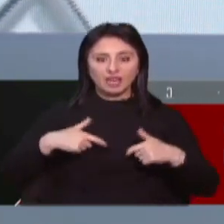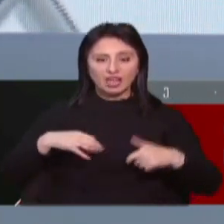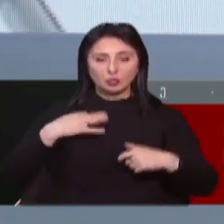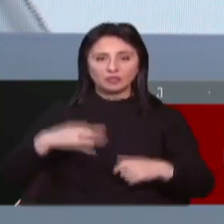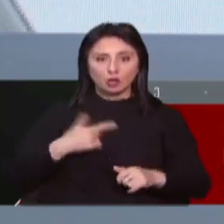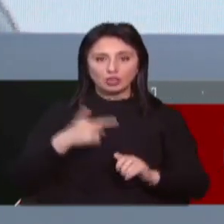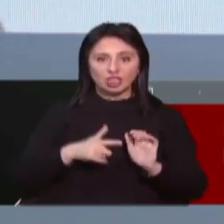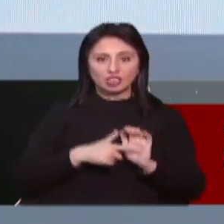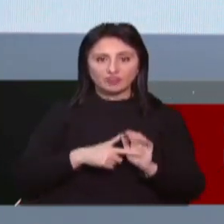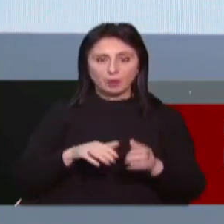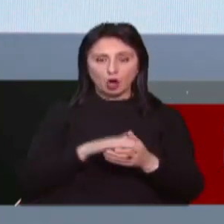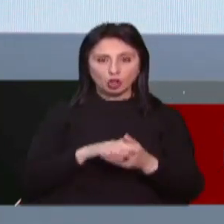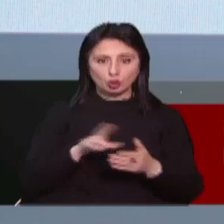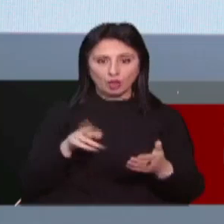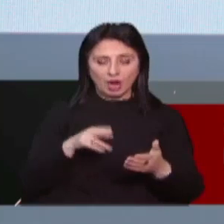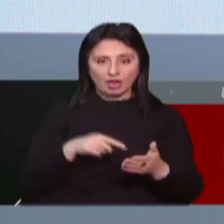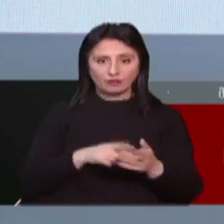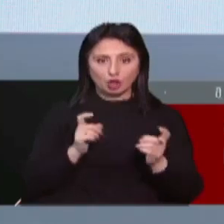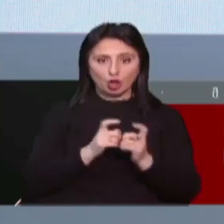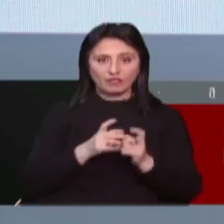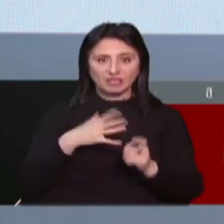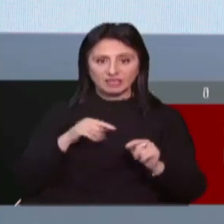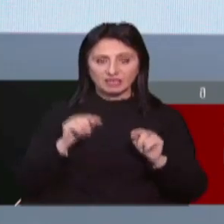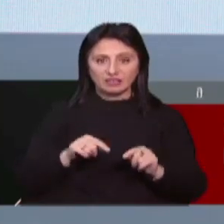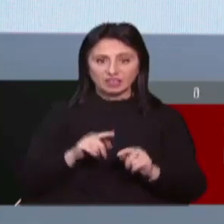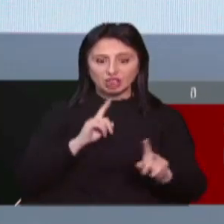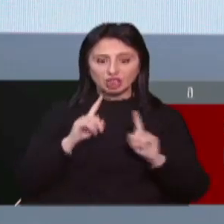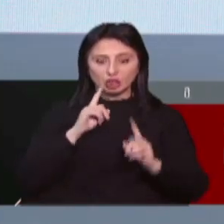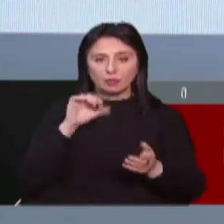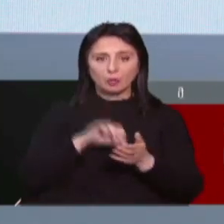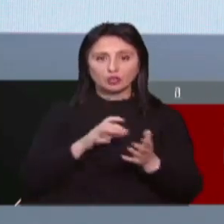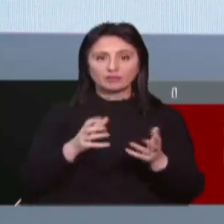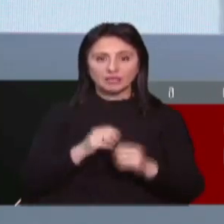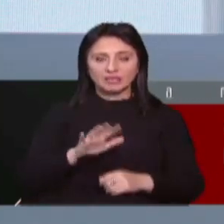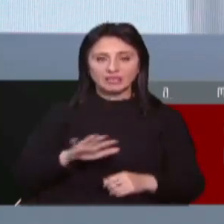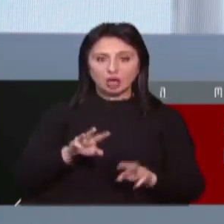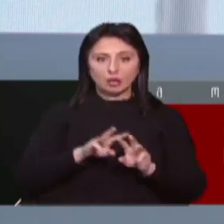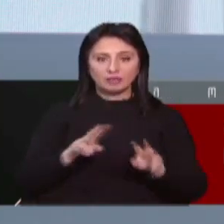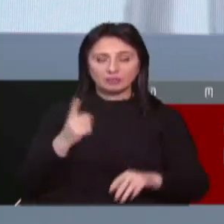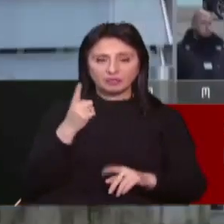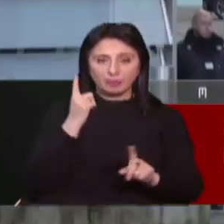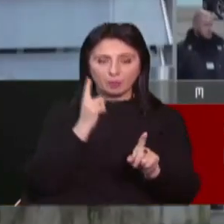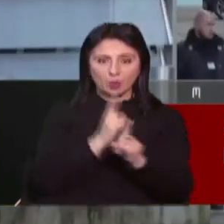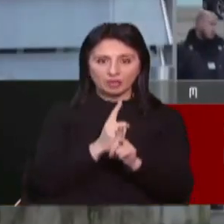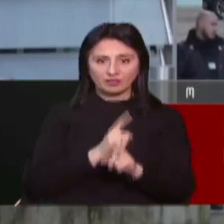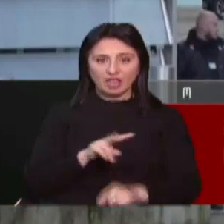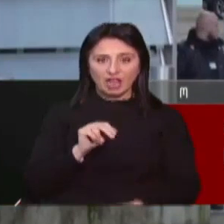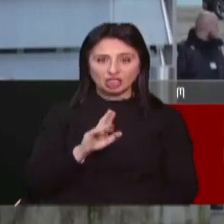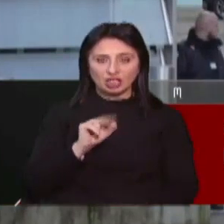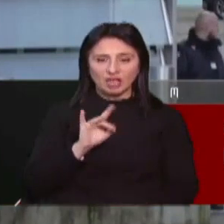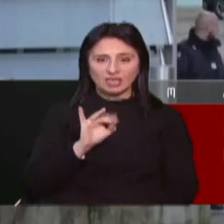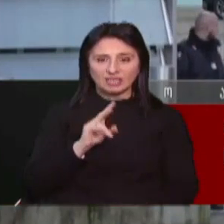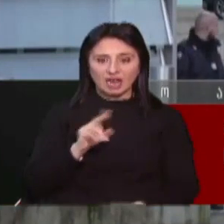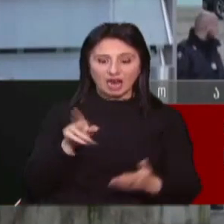მდივნის 27 კონსოლიდირებული ანგარიში კონფლიქტი საქართველოში. სხდომაში მონაწილეობა მიიღო საგარეო საქმეთა მინისტრის პირველმა მოადგილემ ლაშა